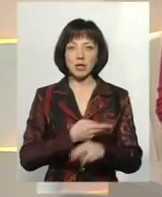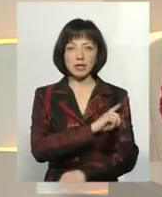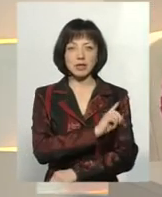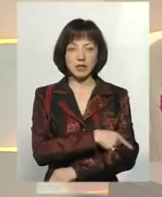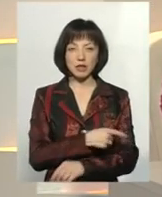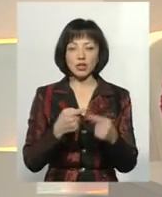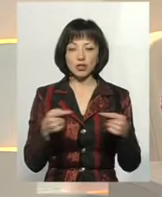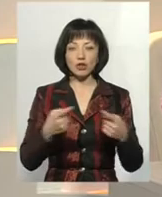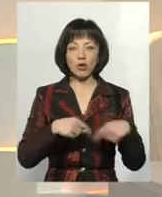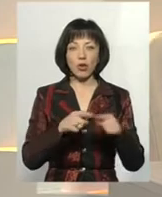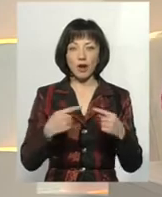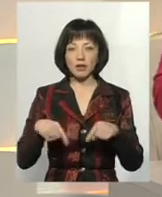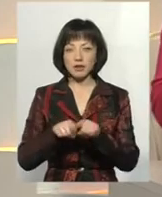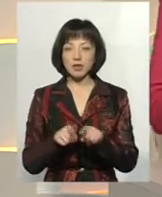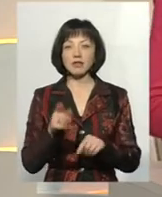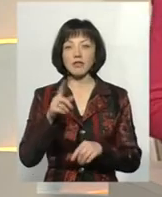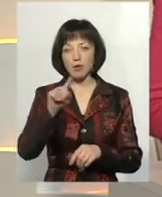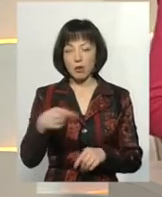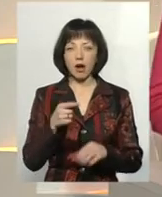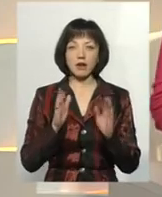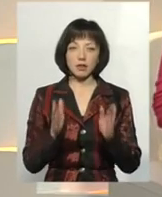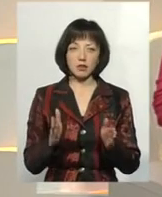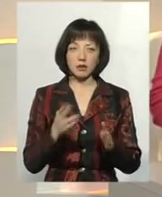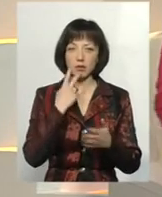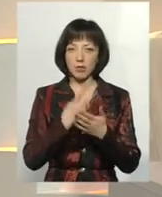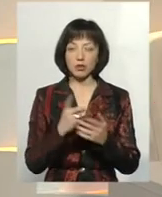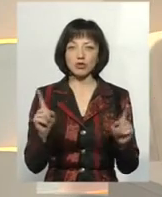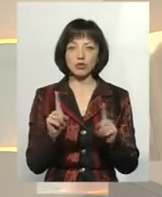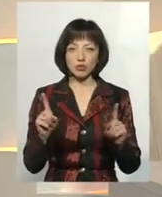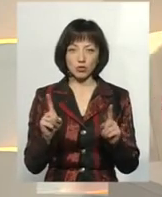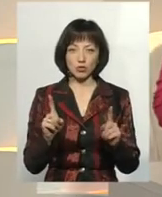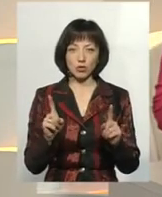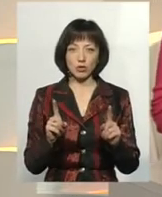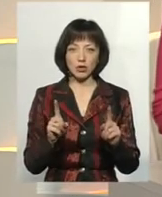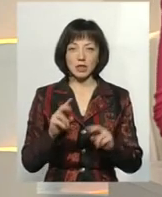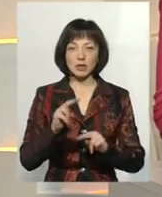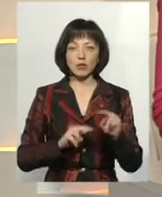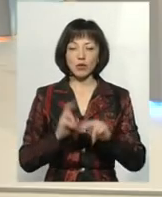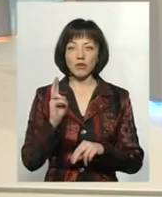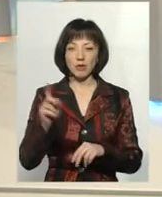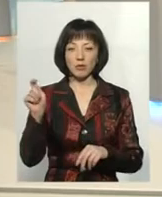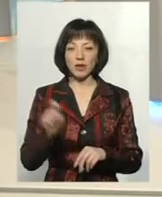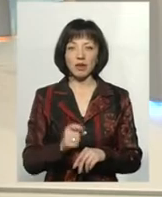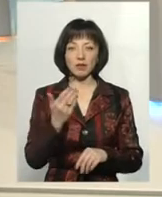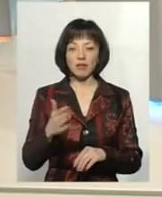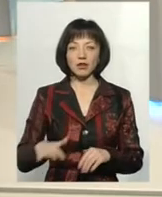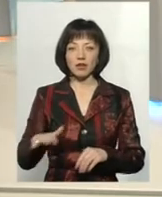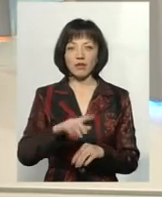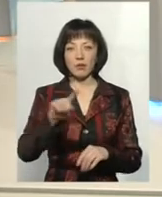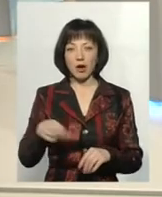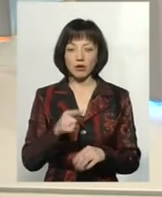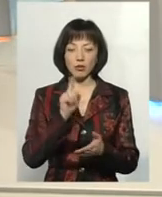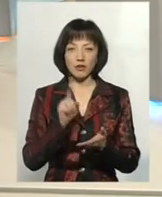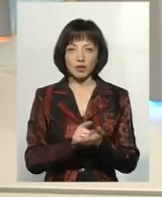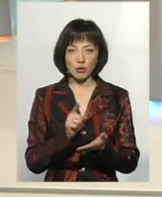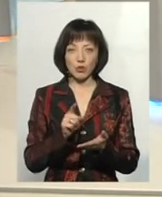та інші організації також, тому вимагайте. Тільки бачите, що забудовник приїхав на вашу територію, вимагайте, щоб він